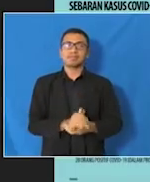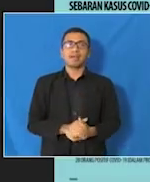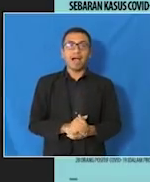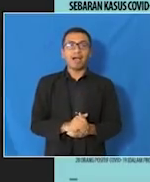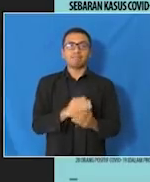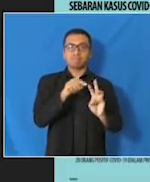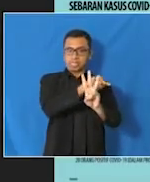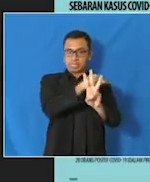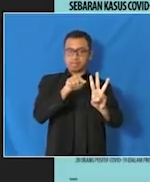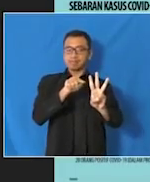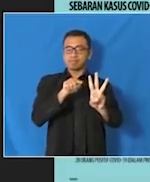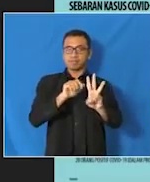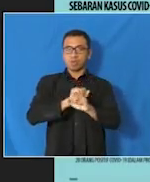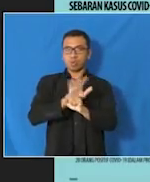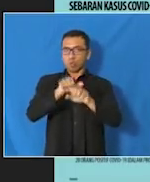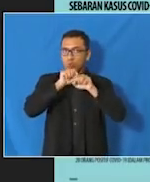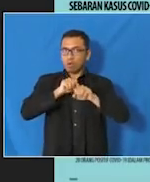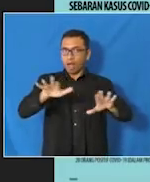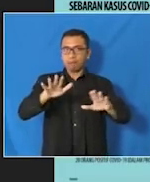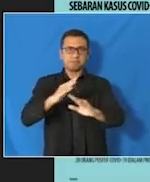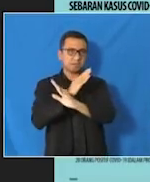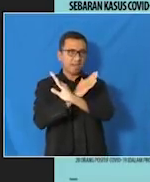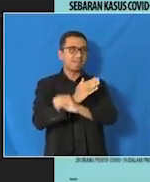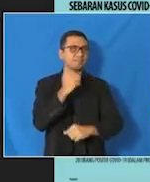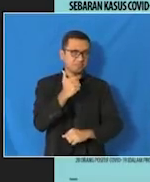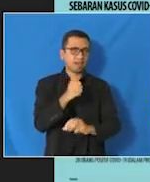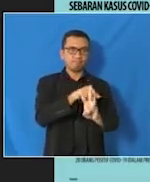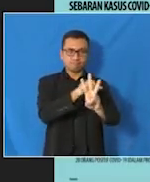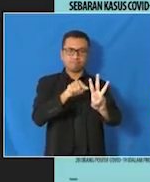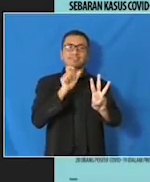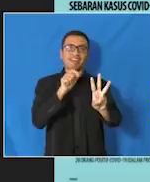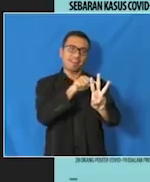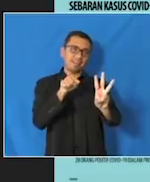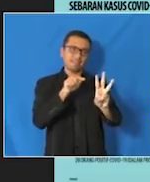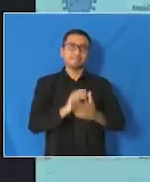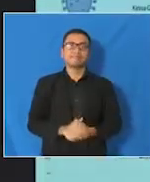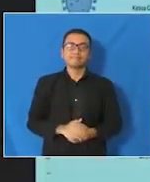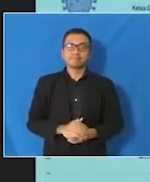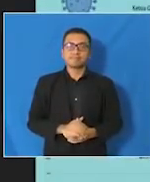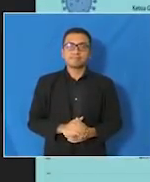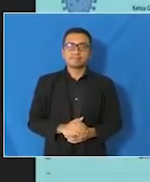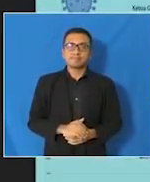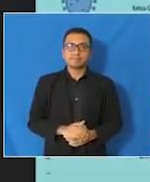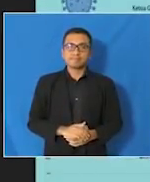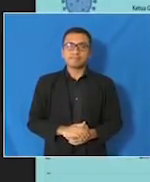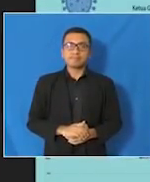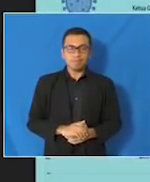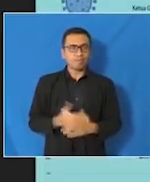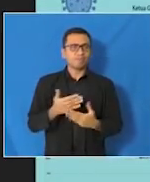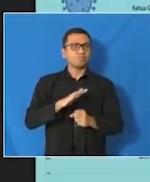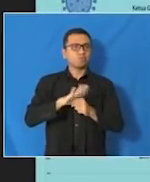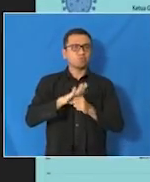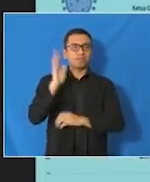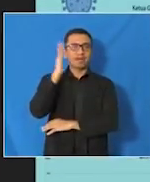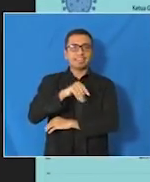keberhasilan pencegahan dan pengendalian konflik 19 ini beberapa hal yang saya sampaikan untuk hari ini